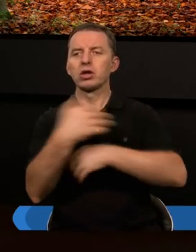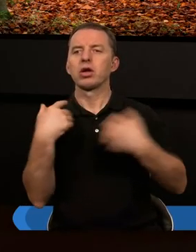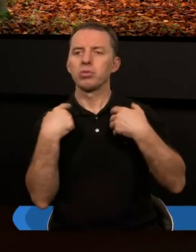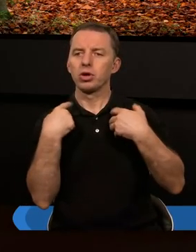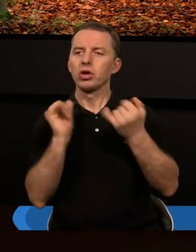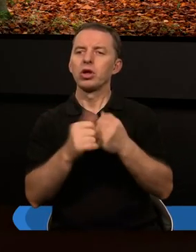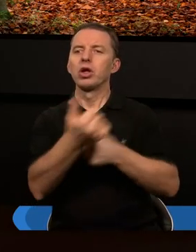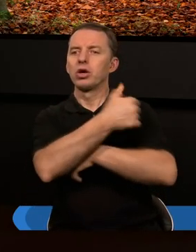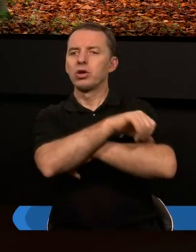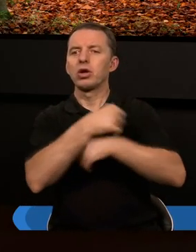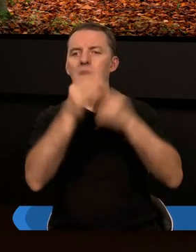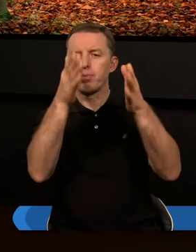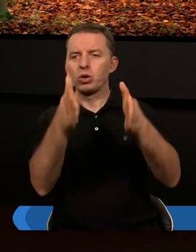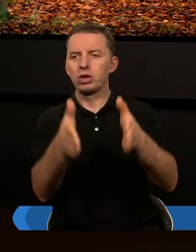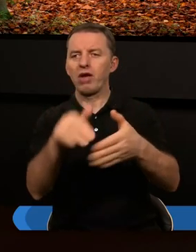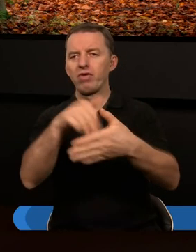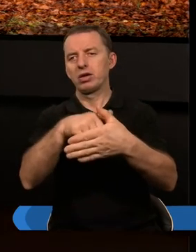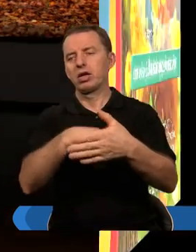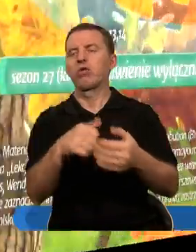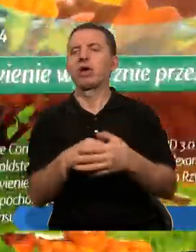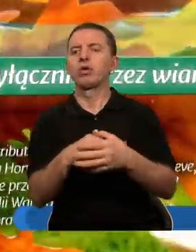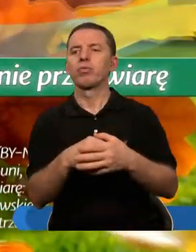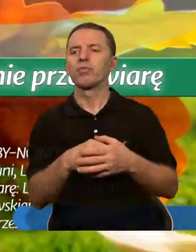życiu i chrześcijańskich postawach.